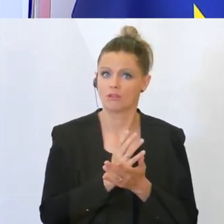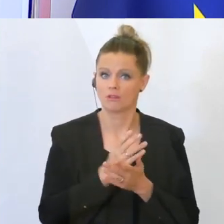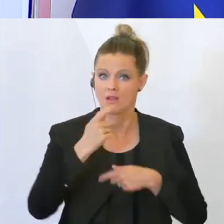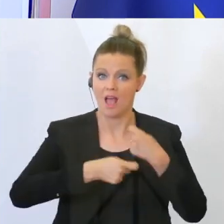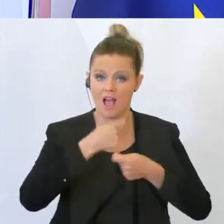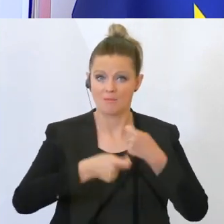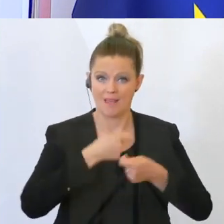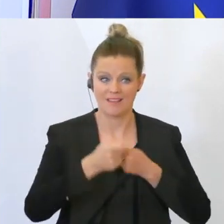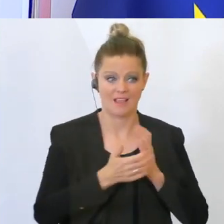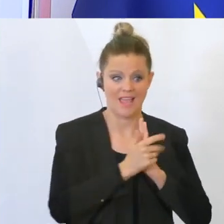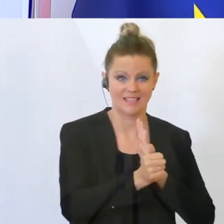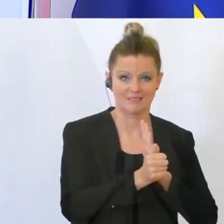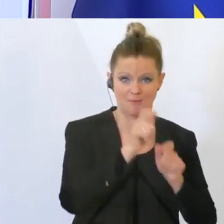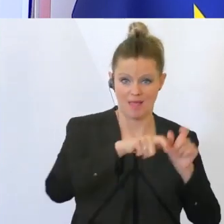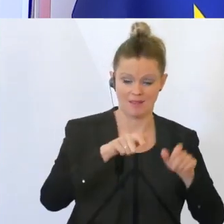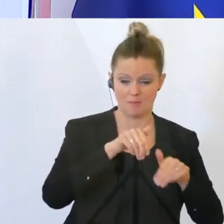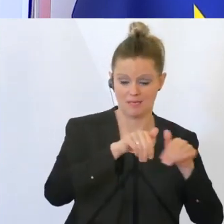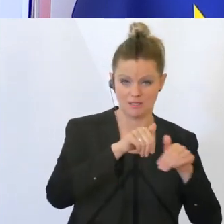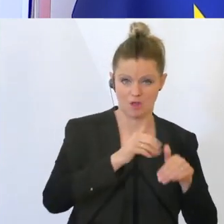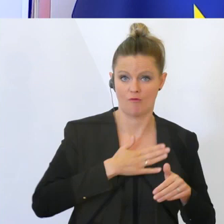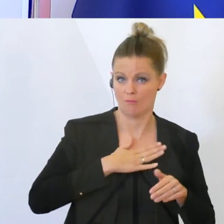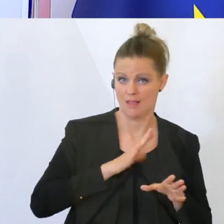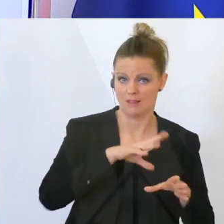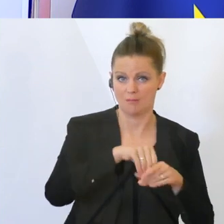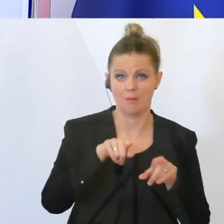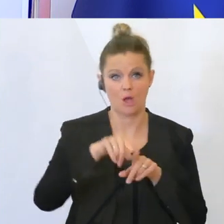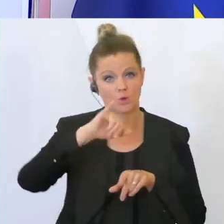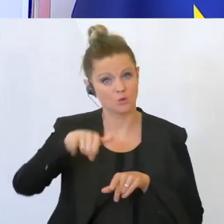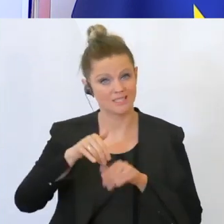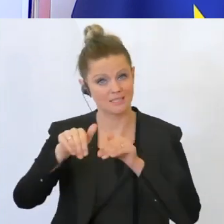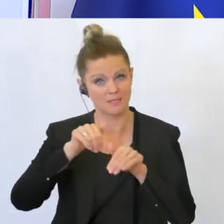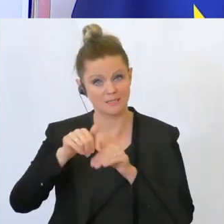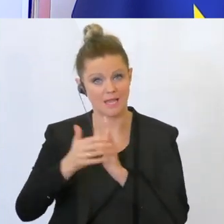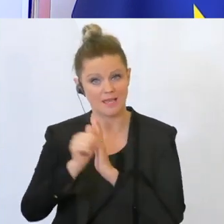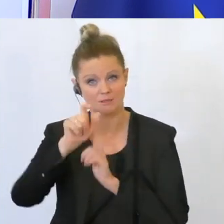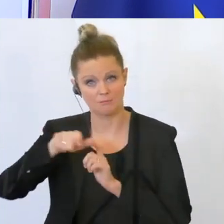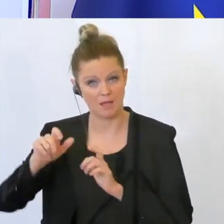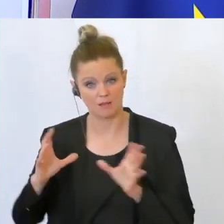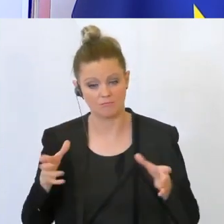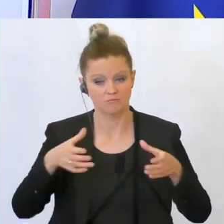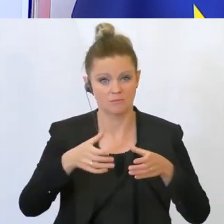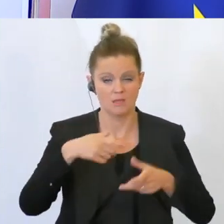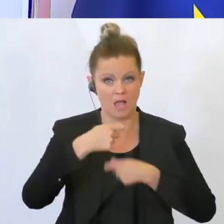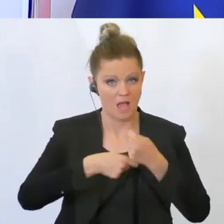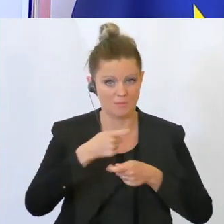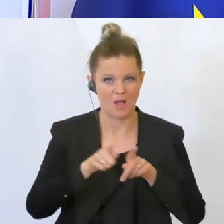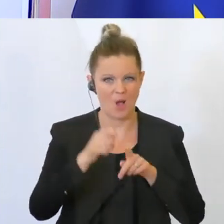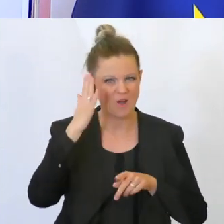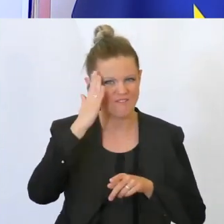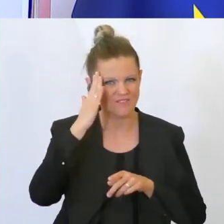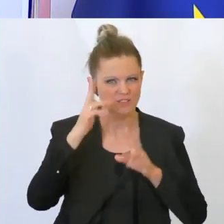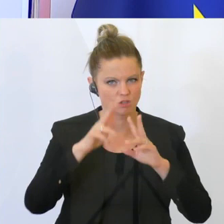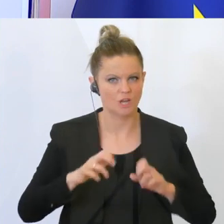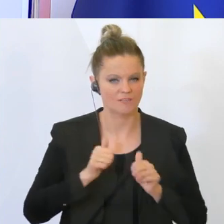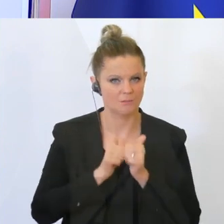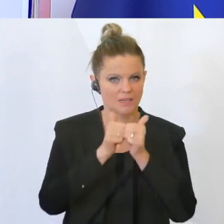den Ministerien, zum Beispiel aus unserem Ministerium, aber auch aus dem Justizministerium. Und wir haben auch wissenschaftliche Begleitung